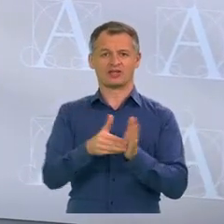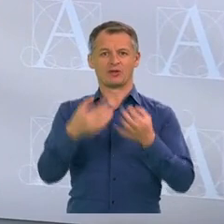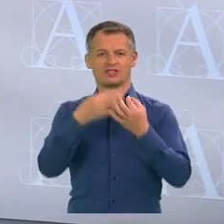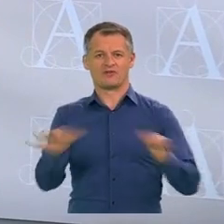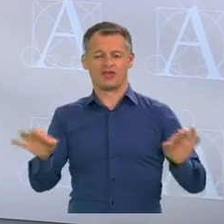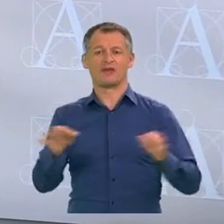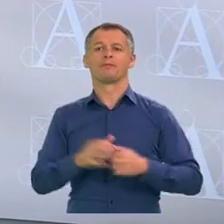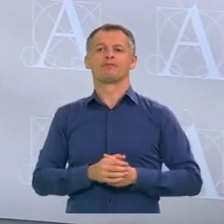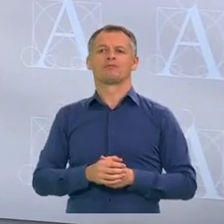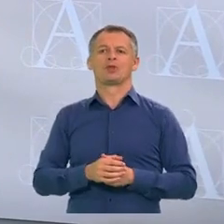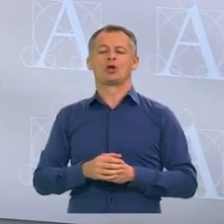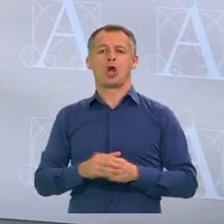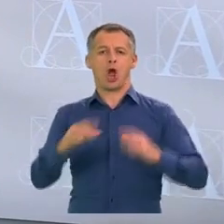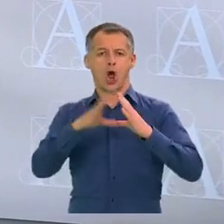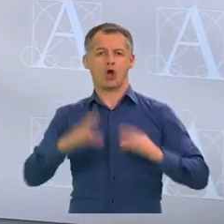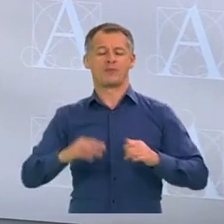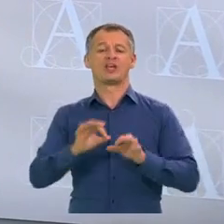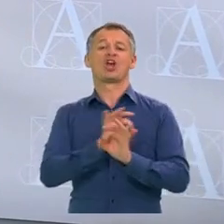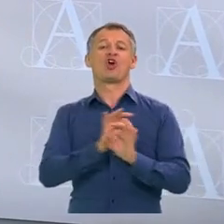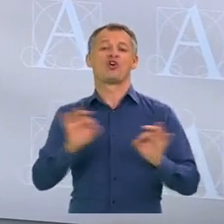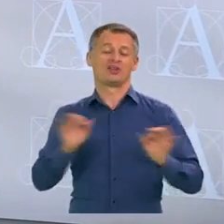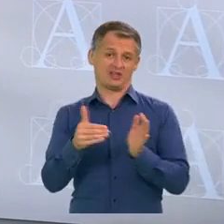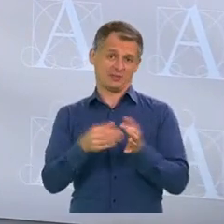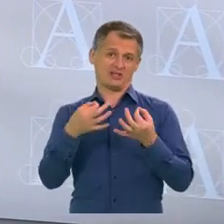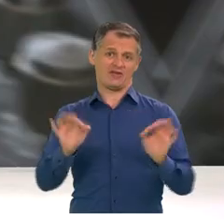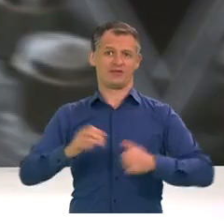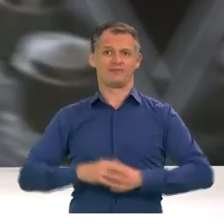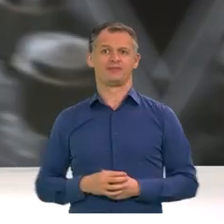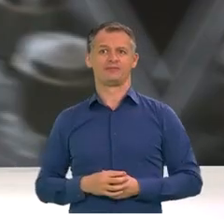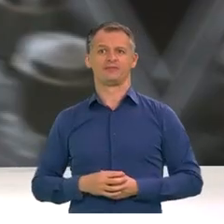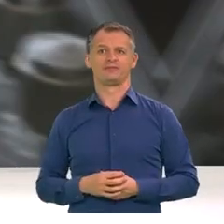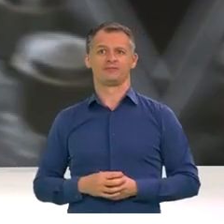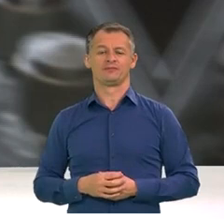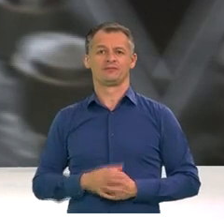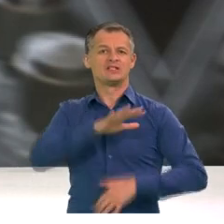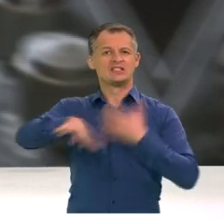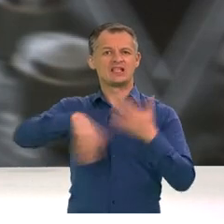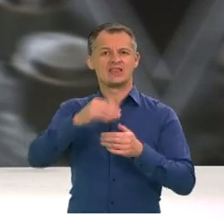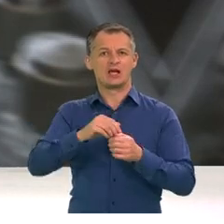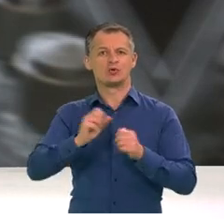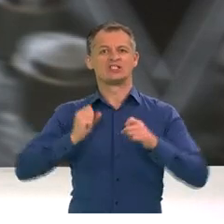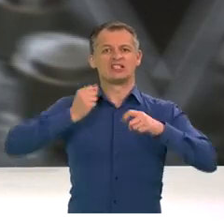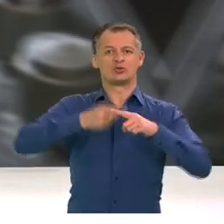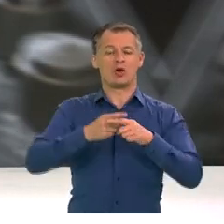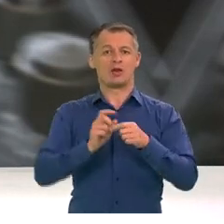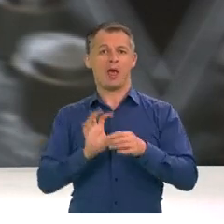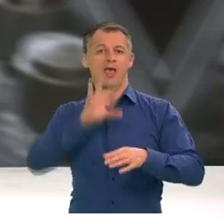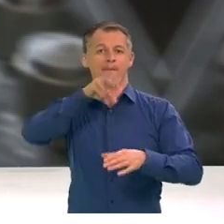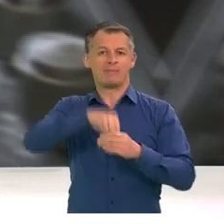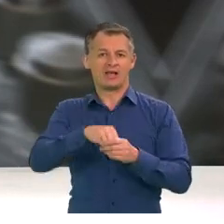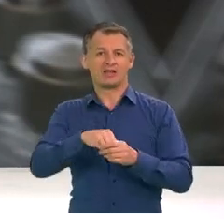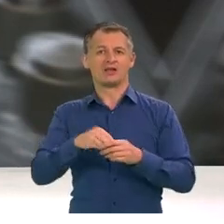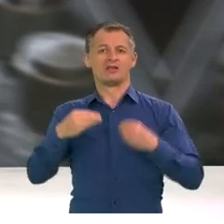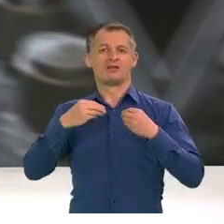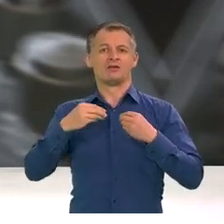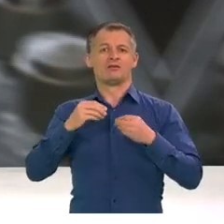fie o Românie corectă. Scandalul sexual în care este implicat deputatul